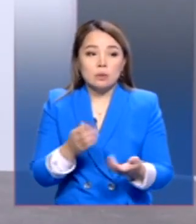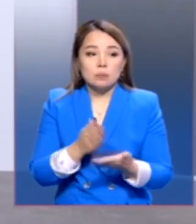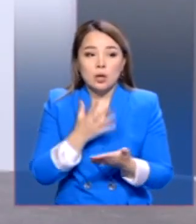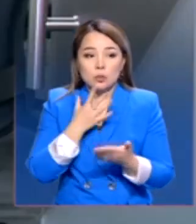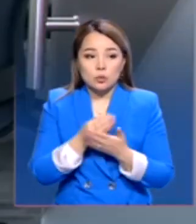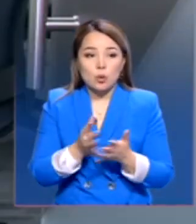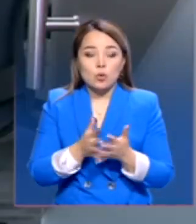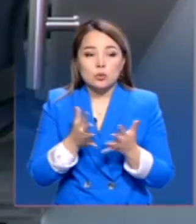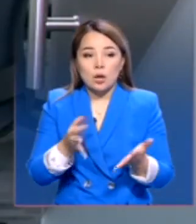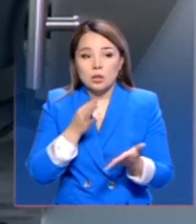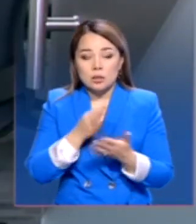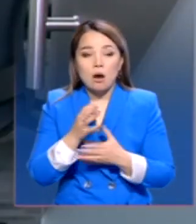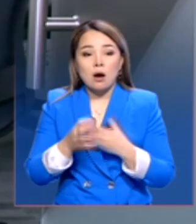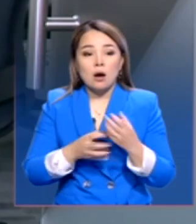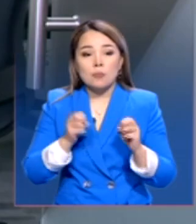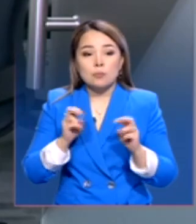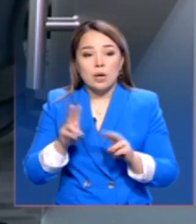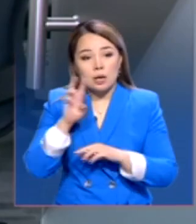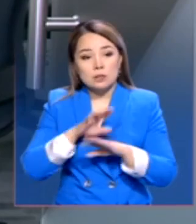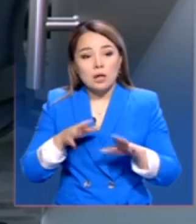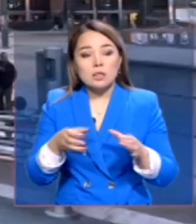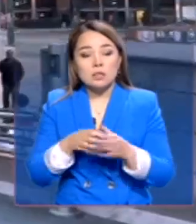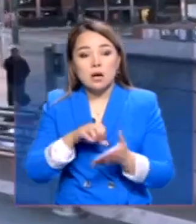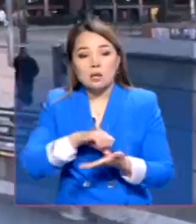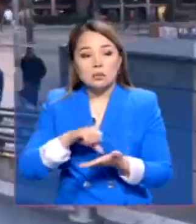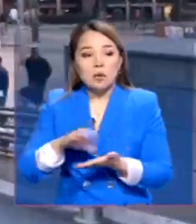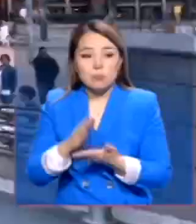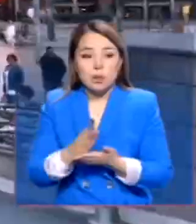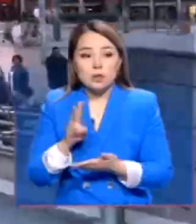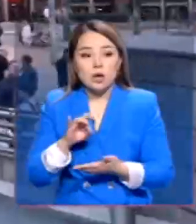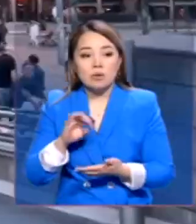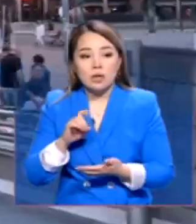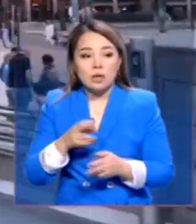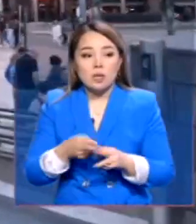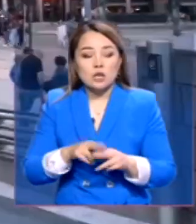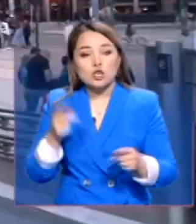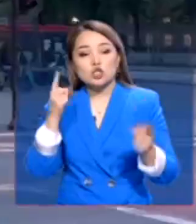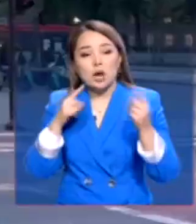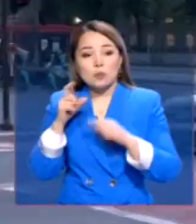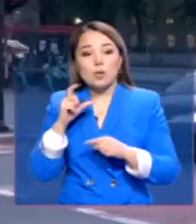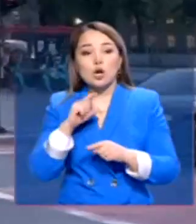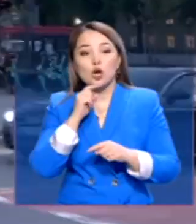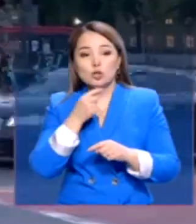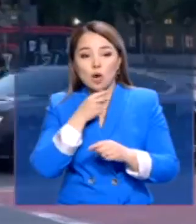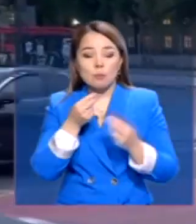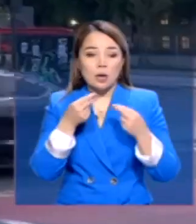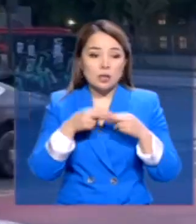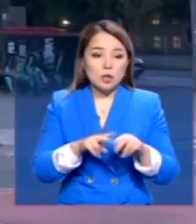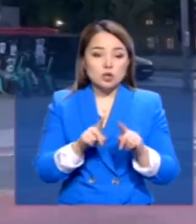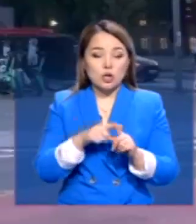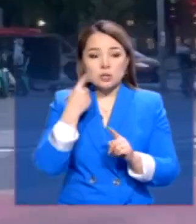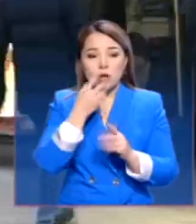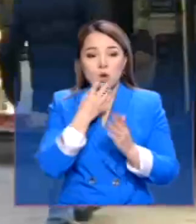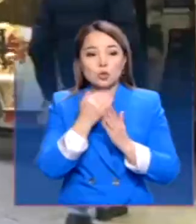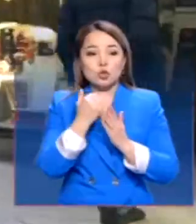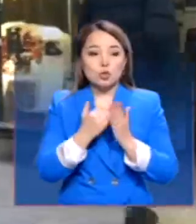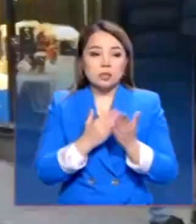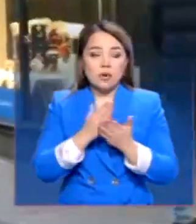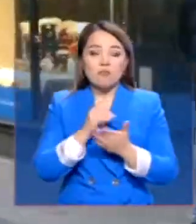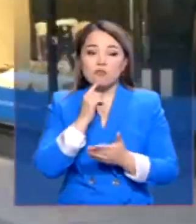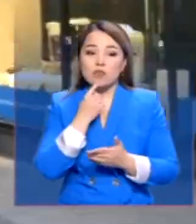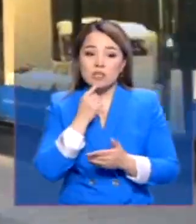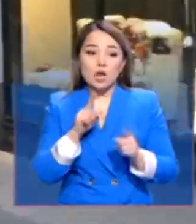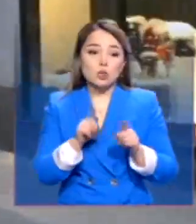үлкен қателік. Ал әлем елдері бұл салаға кешенді қарайды. Мысалы, Норвегияда шығармашылық экономиканы қаржыландырудың жеке жүйесі болса,